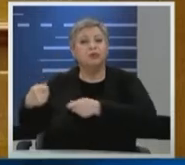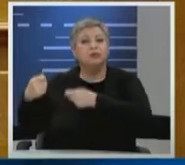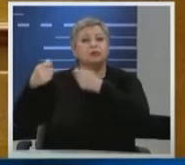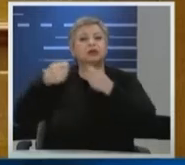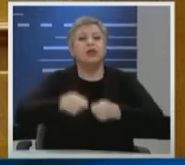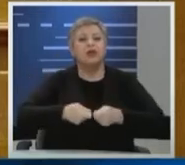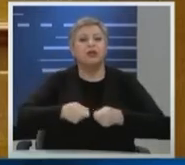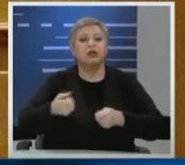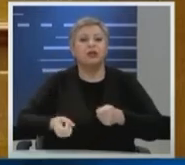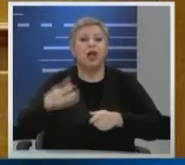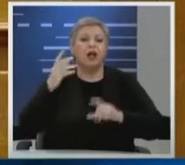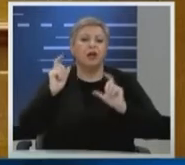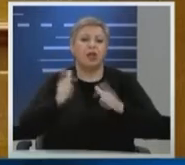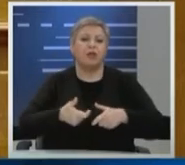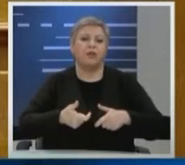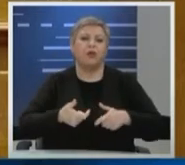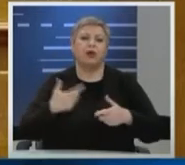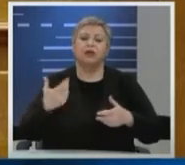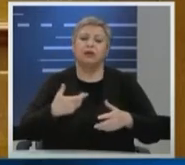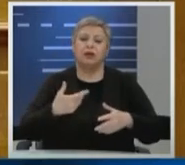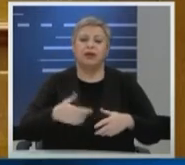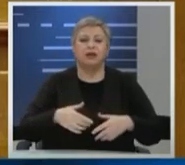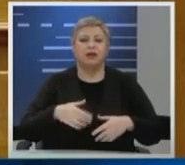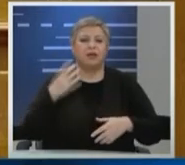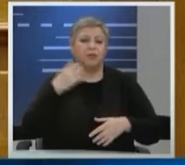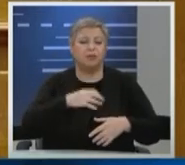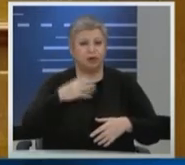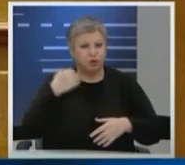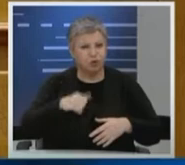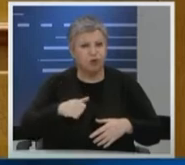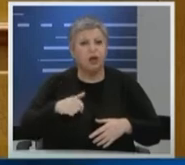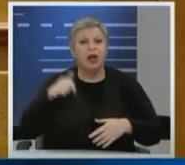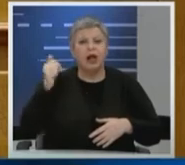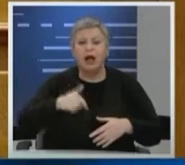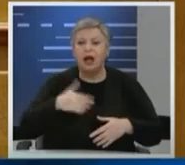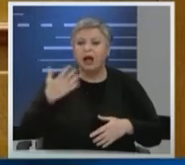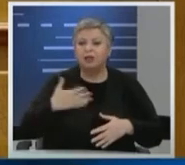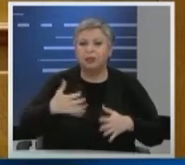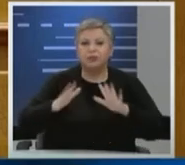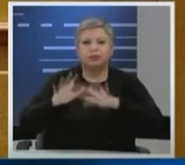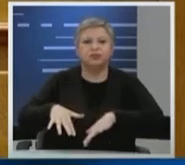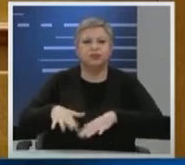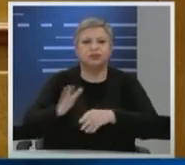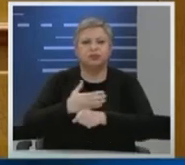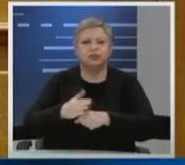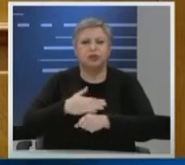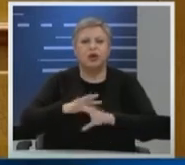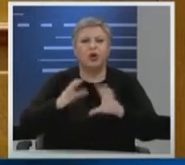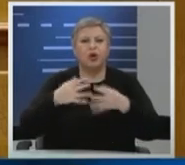την κατεδάφιση του ασφαλιστικού συστήματος. Και ο νόμος Κατρούγκαλο ακριβώς ολοκληρώσε αυτό το έγκλημα.